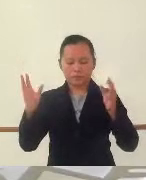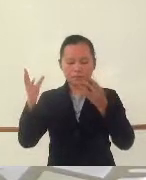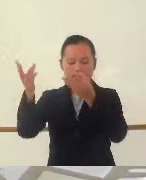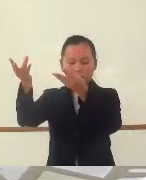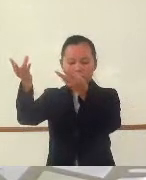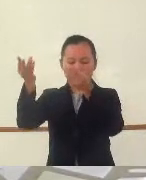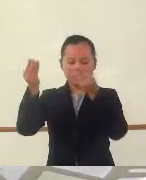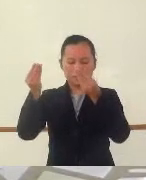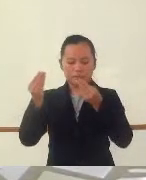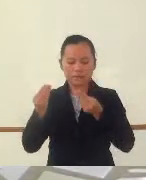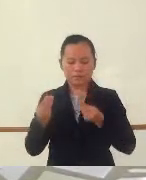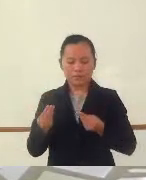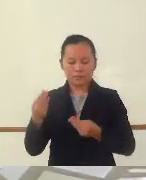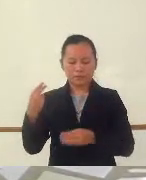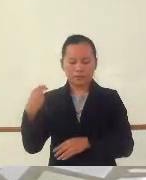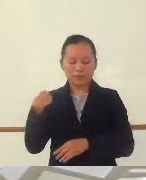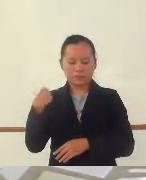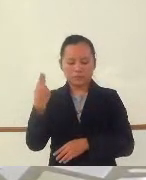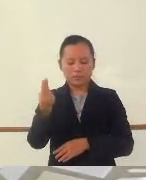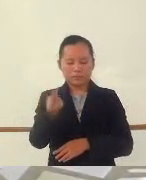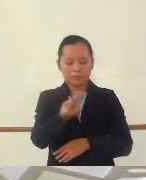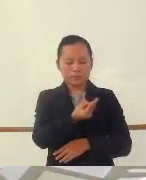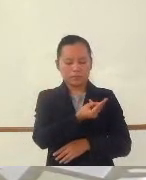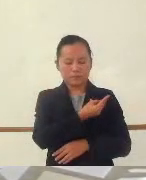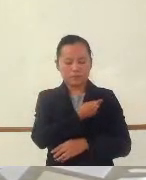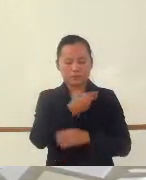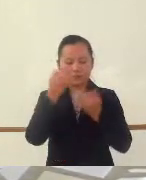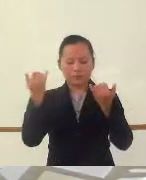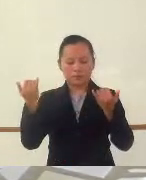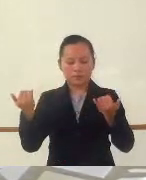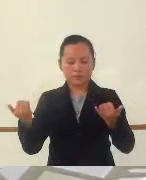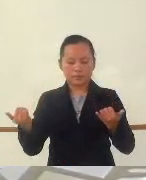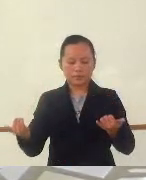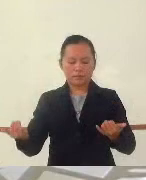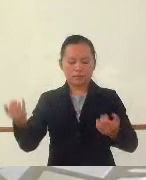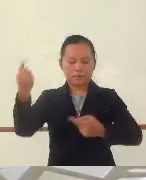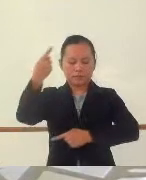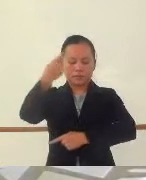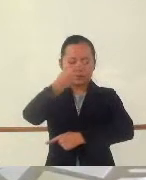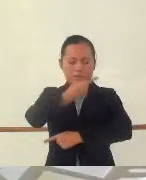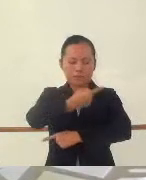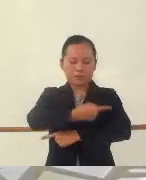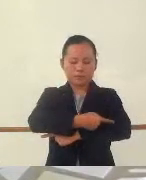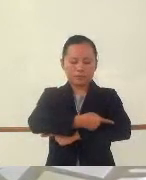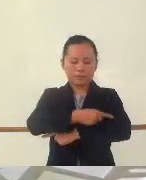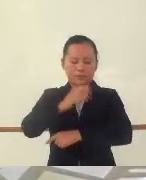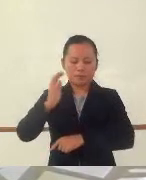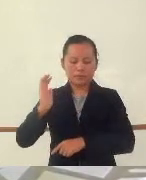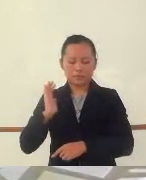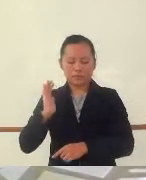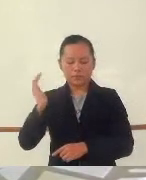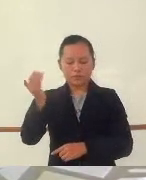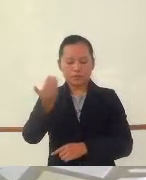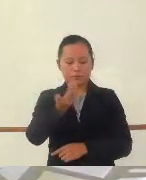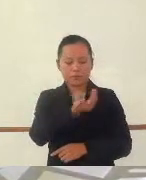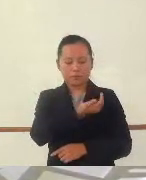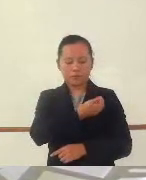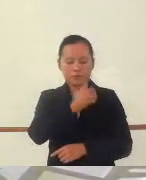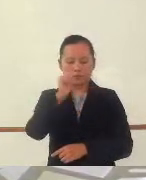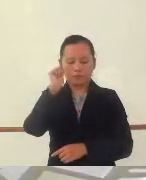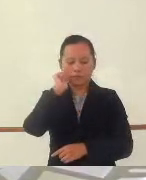Berilah kami rezeki pada hari ini,